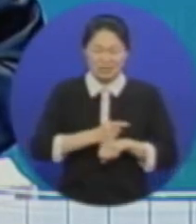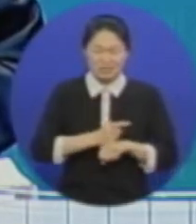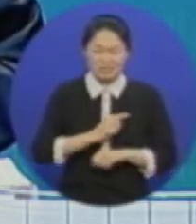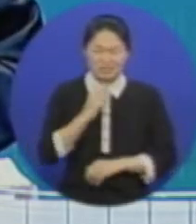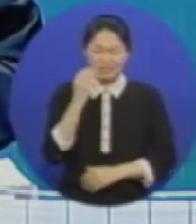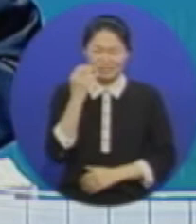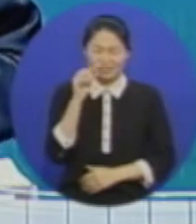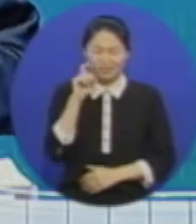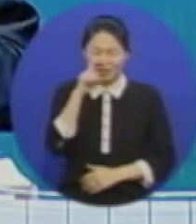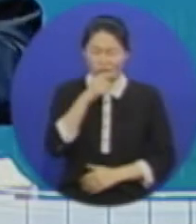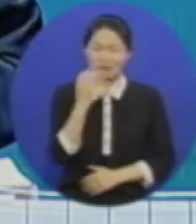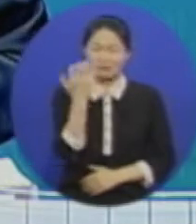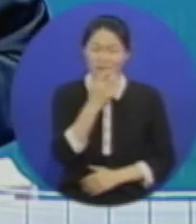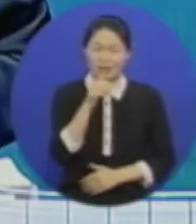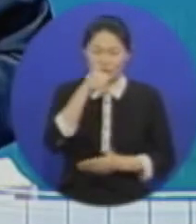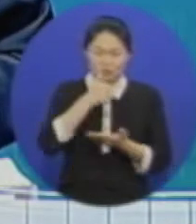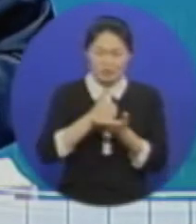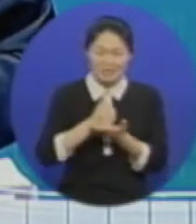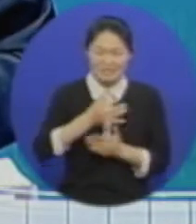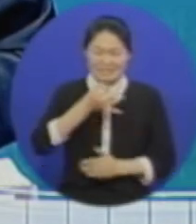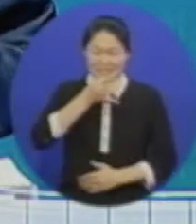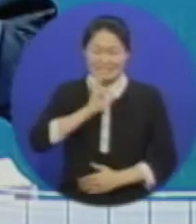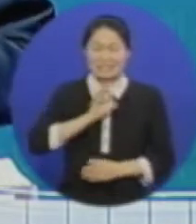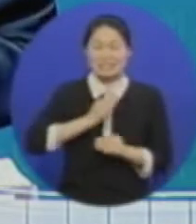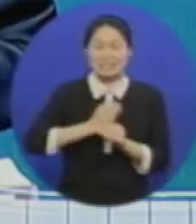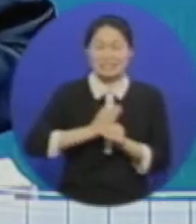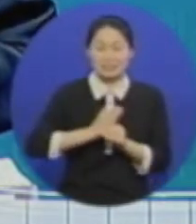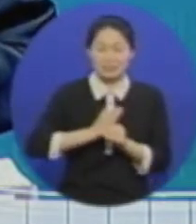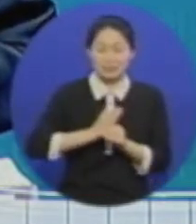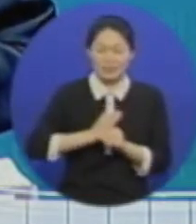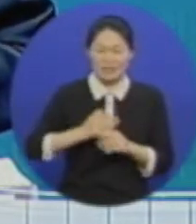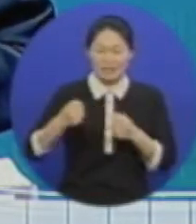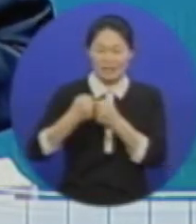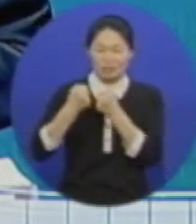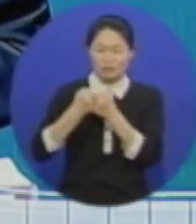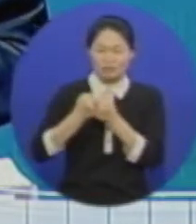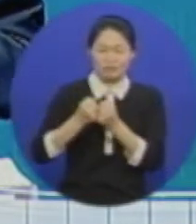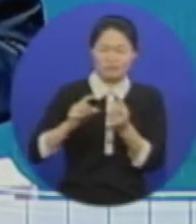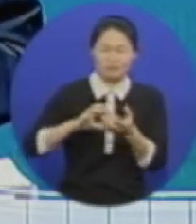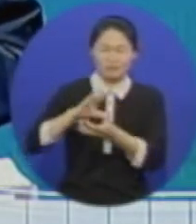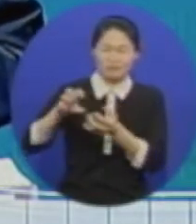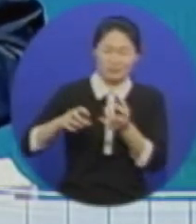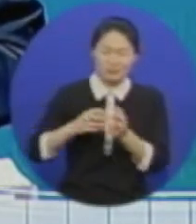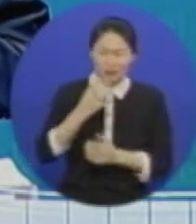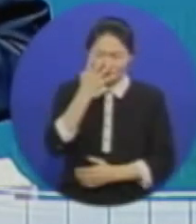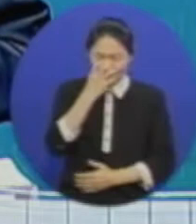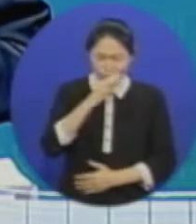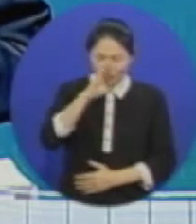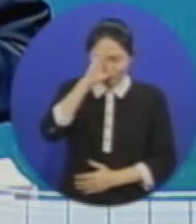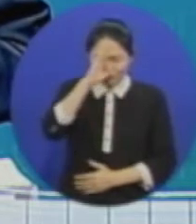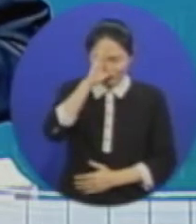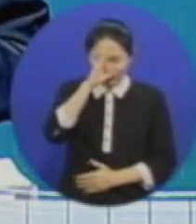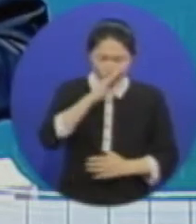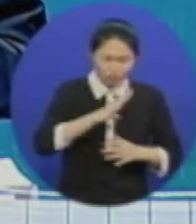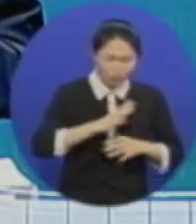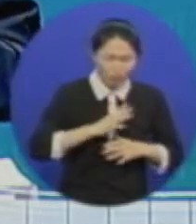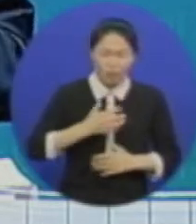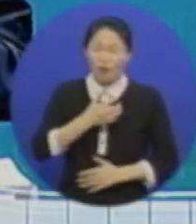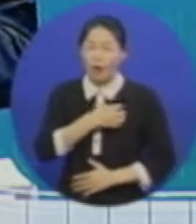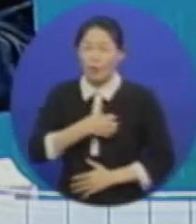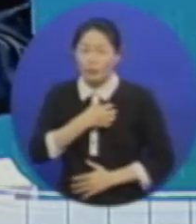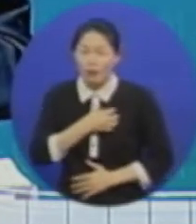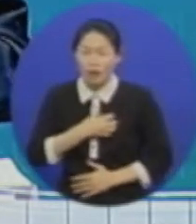주에 그리고 이기 심 그리고 다툼과 불난 우울증 두려움과 염려